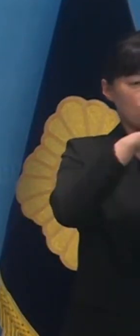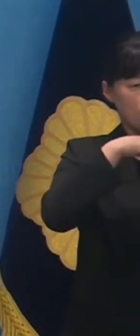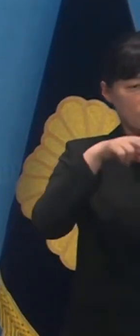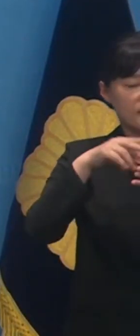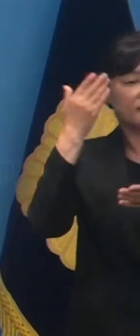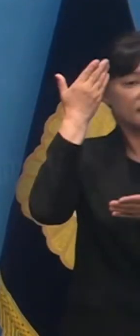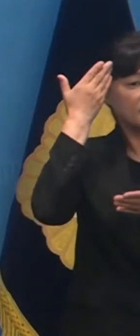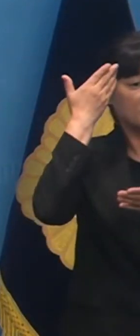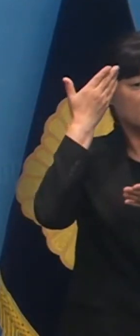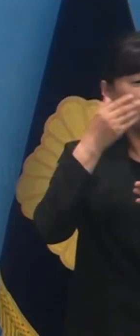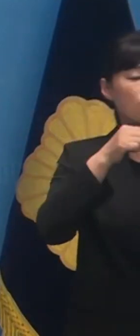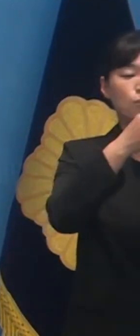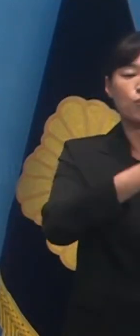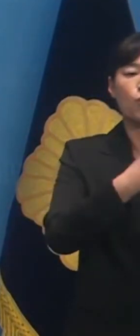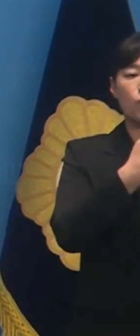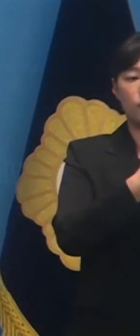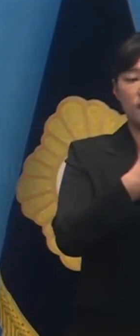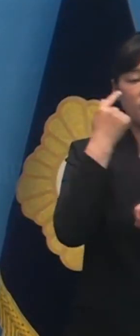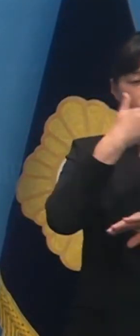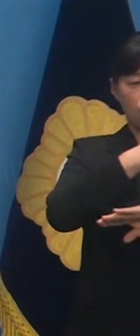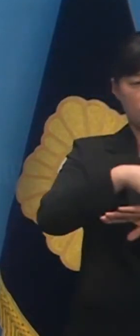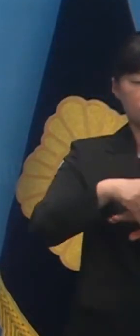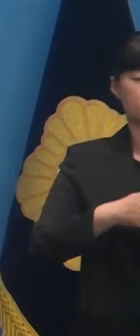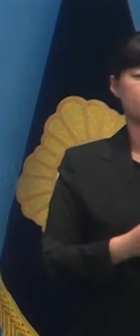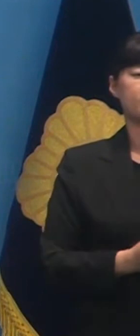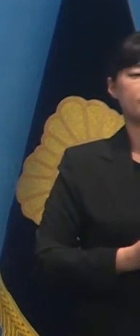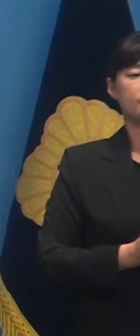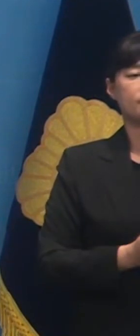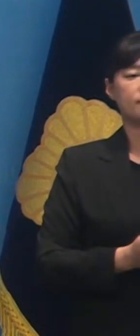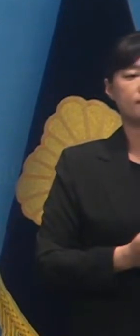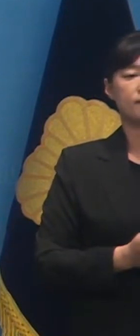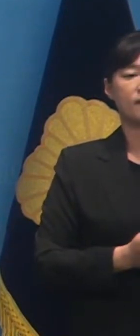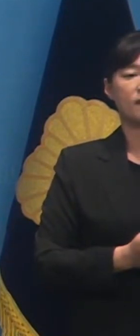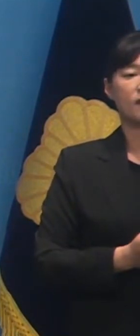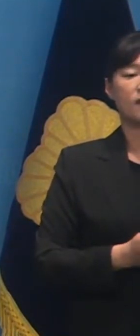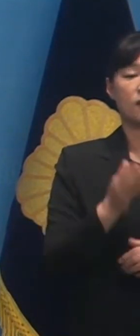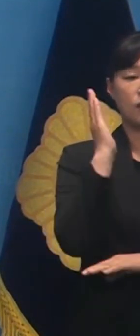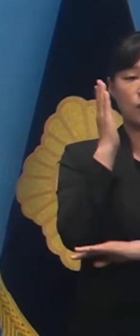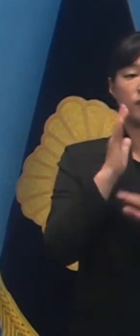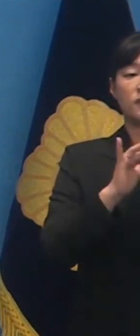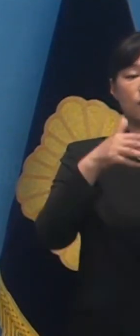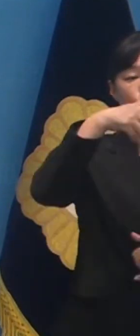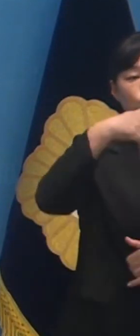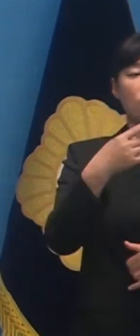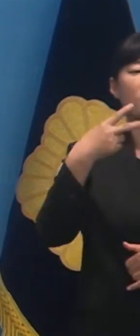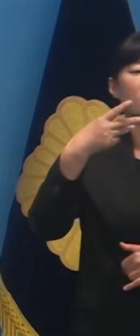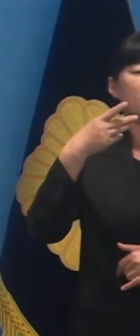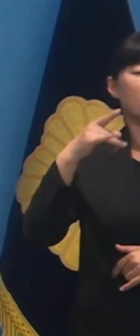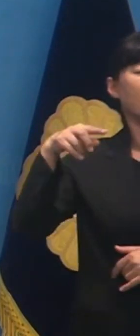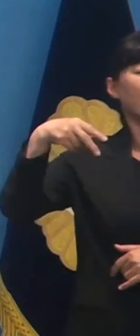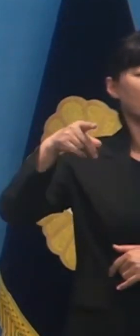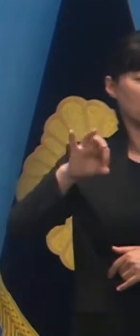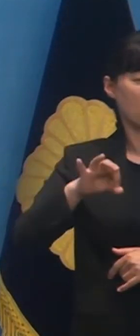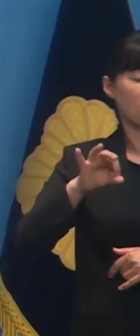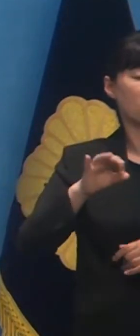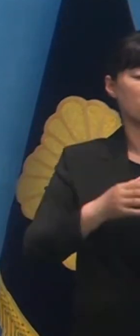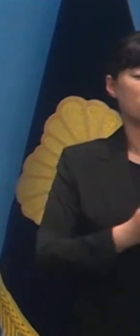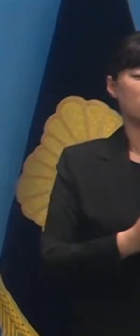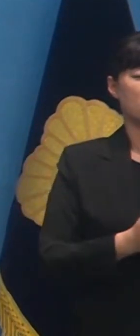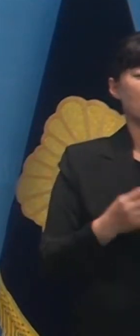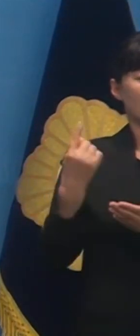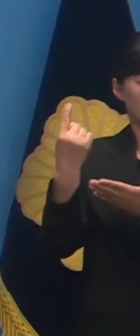프로그램 날 아카데미아를 개최할 예정입니다. 강연자는 최태성 별별 한국사